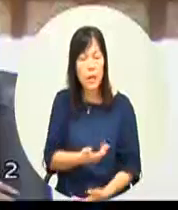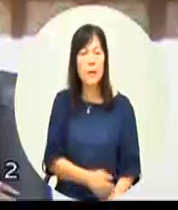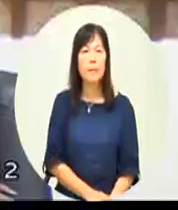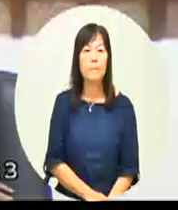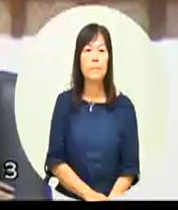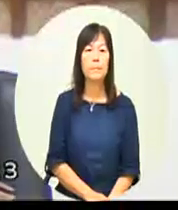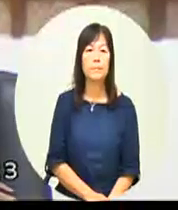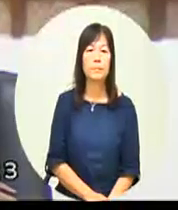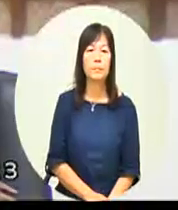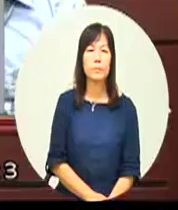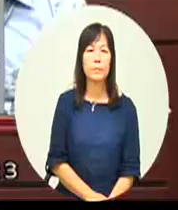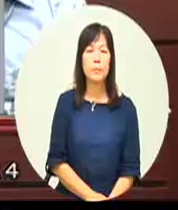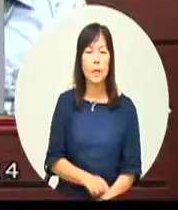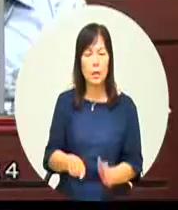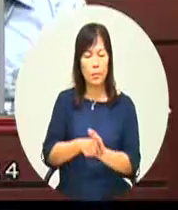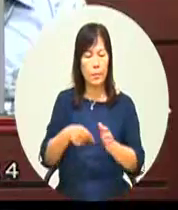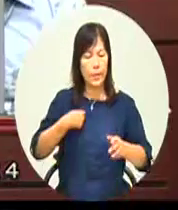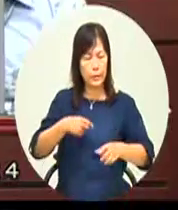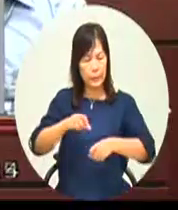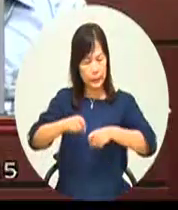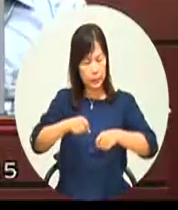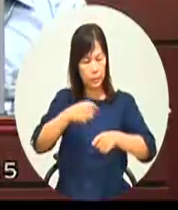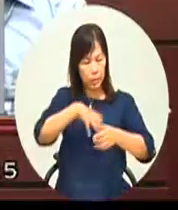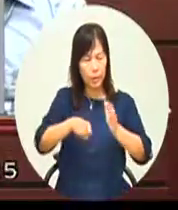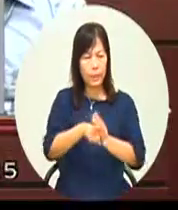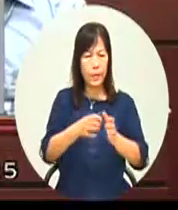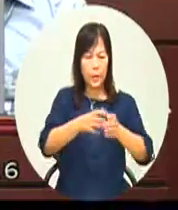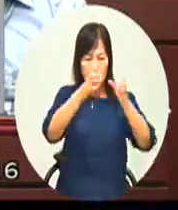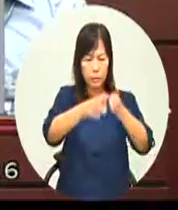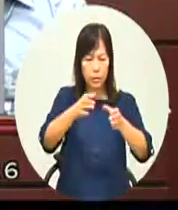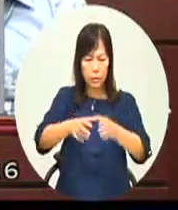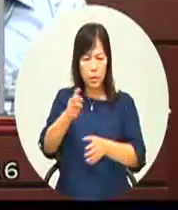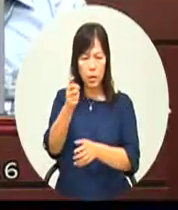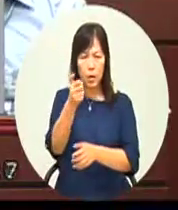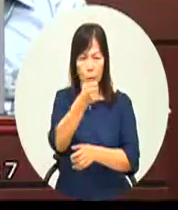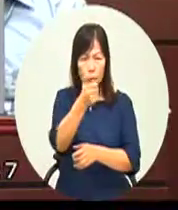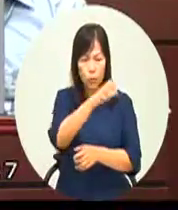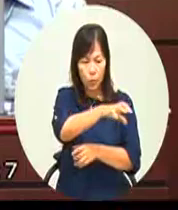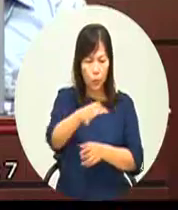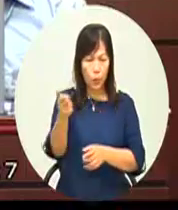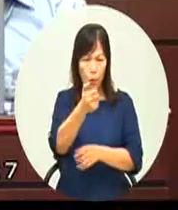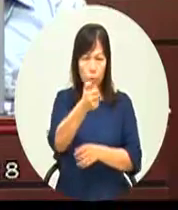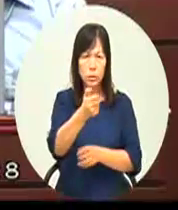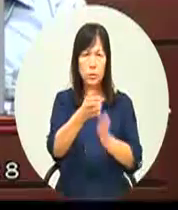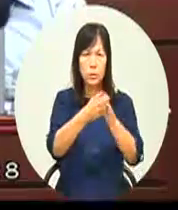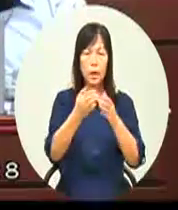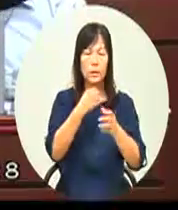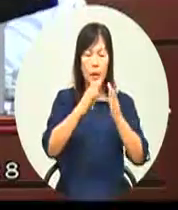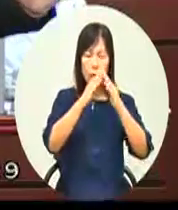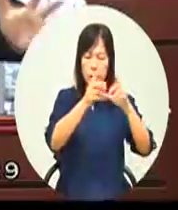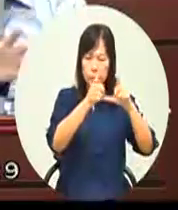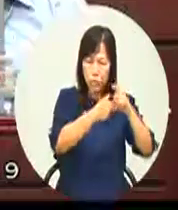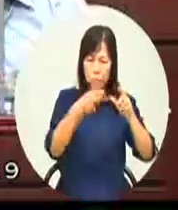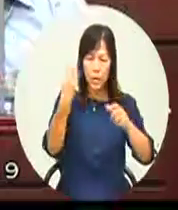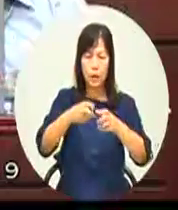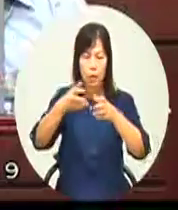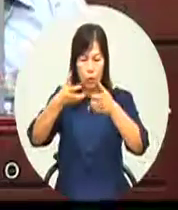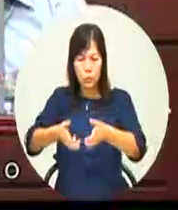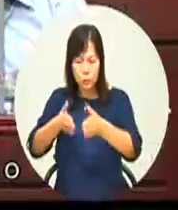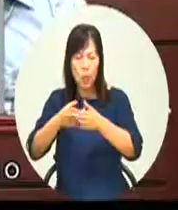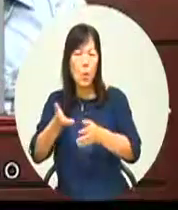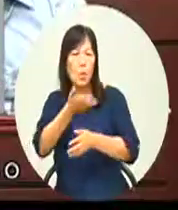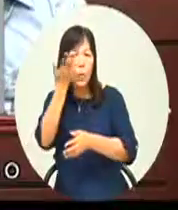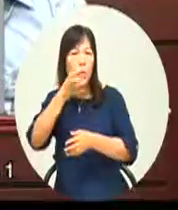前，我们的计划里面是至少要设50站， 50站有在市区吗？ 在市区跟重要的观光景